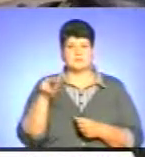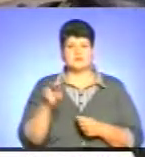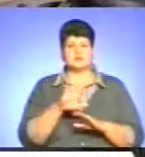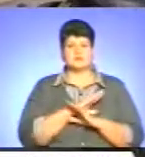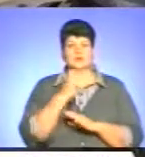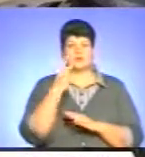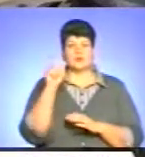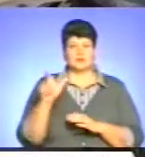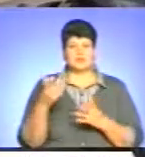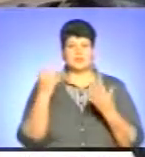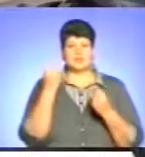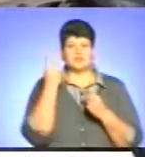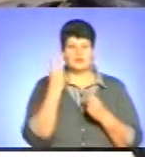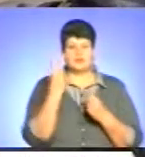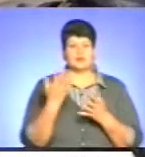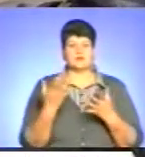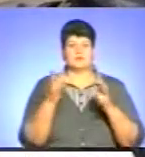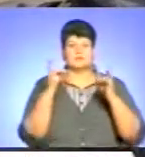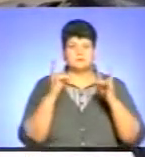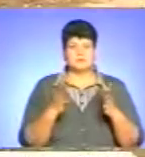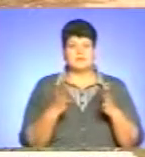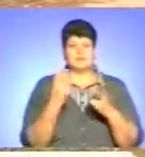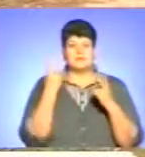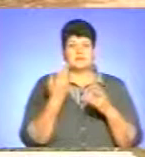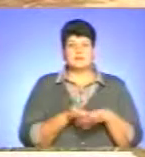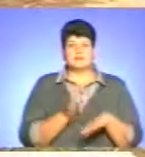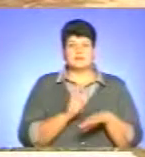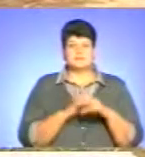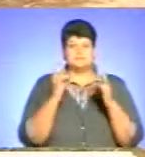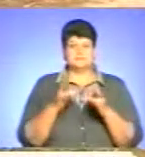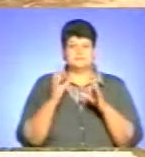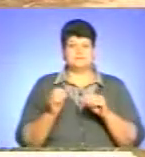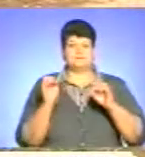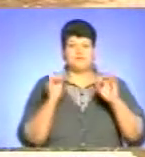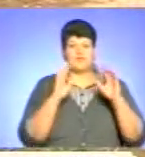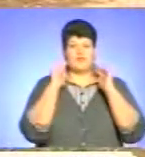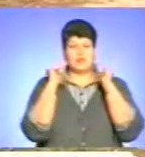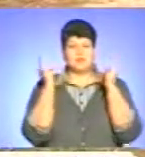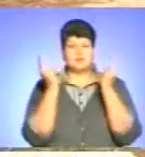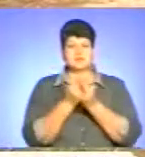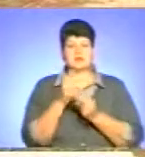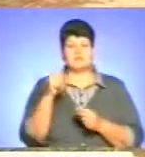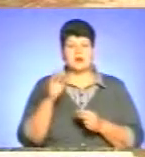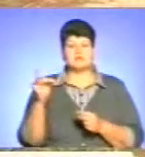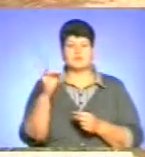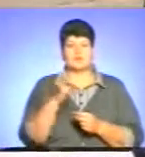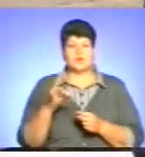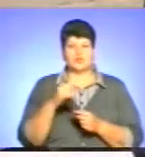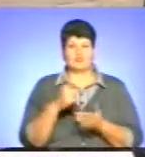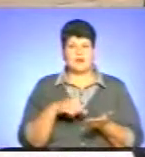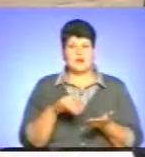двоє потерпілих – водій та пасажир іномарки – з важкими травмами госпіталізовані в реанімаційне відділення з Баразької центральної